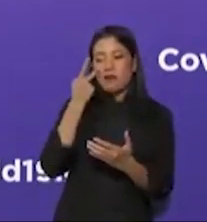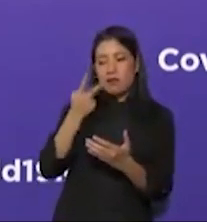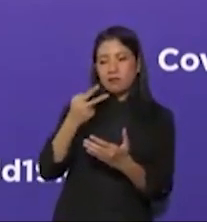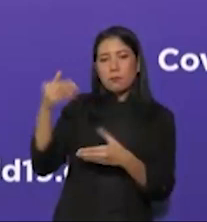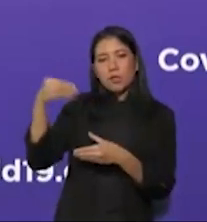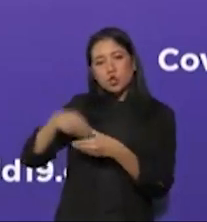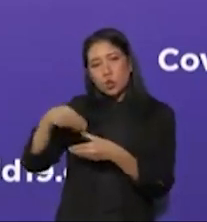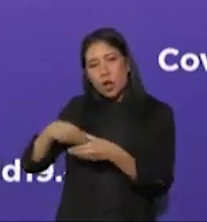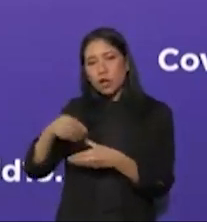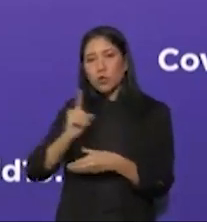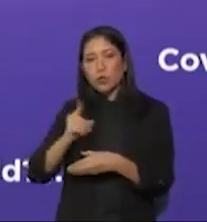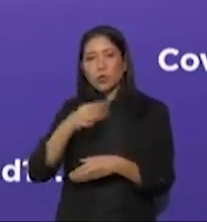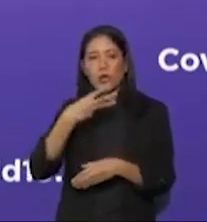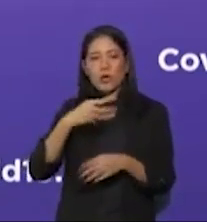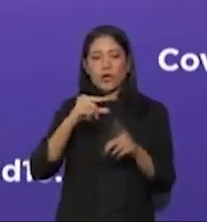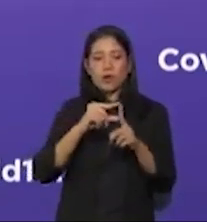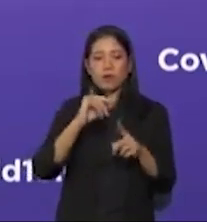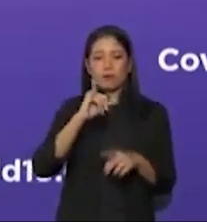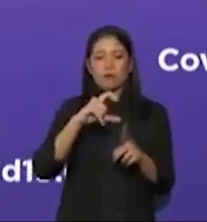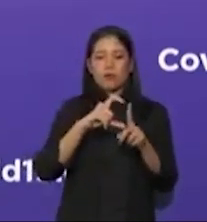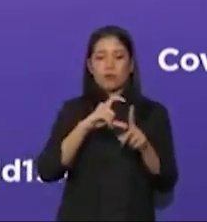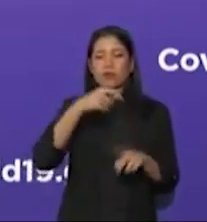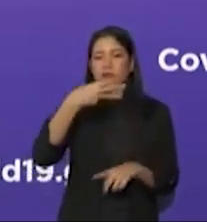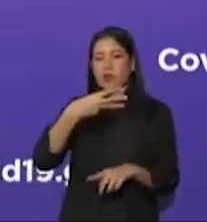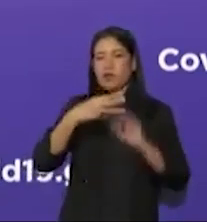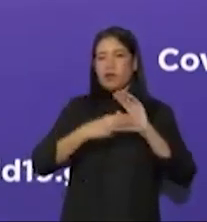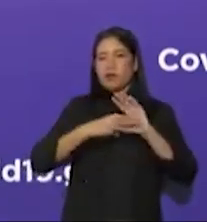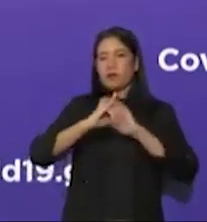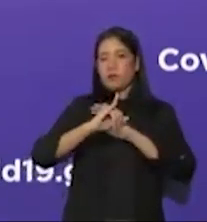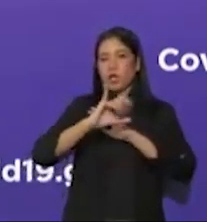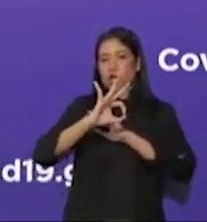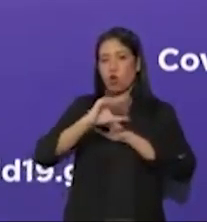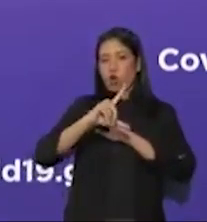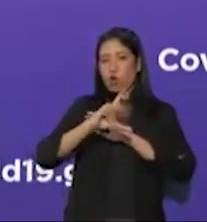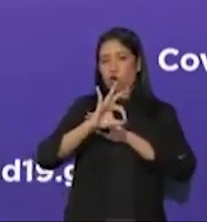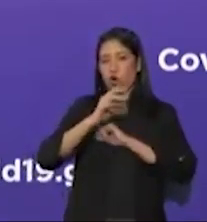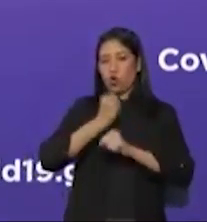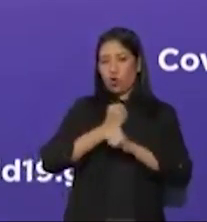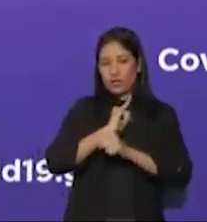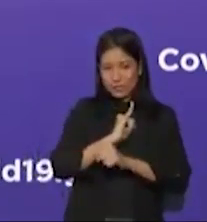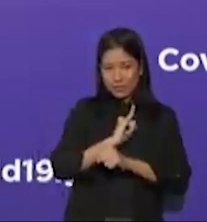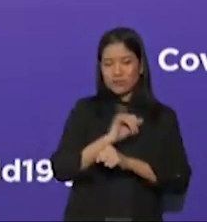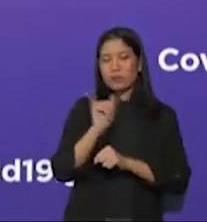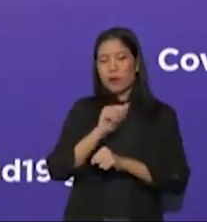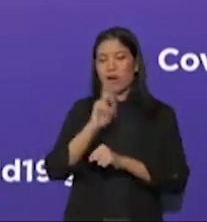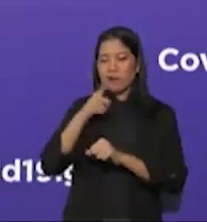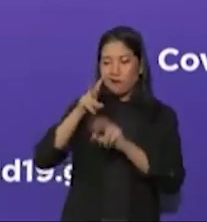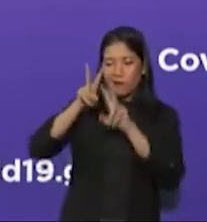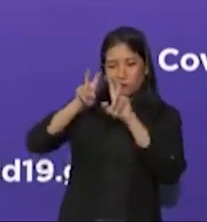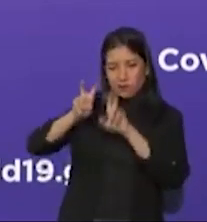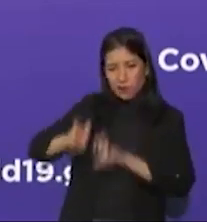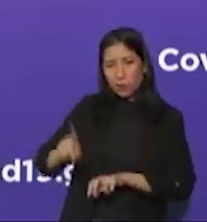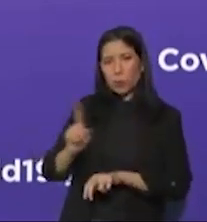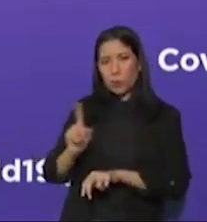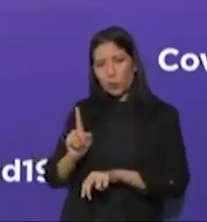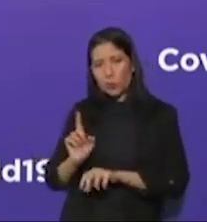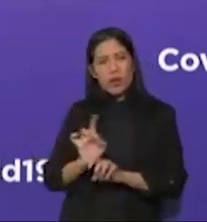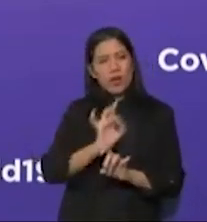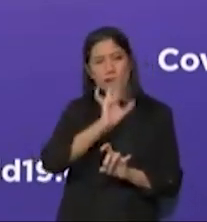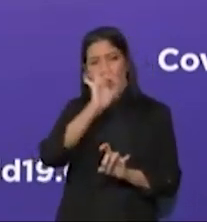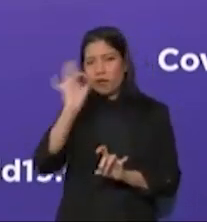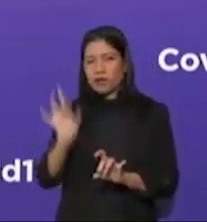kajian-kajian surveilen termasuk yang lainnya untuk kemudian pemerintah daerah secara mufakat